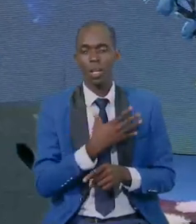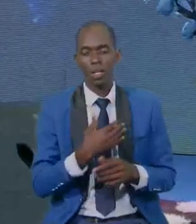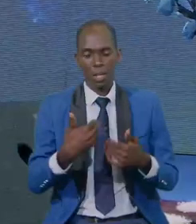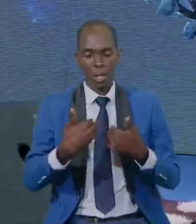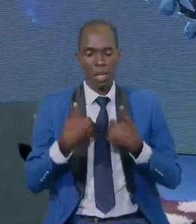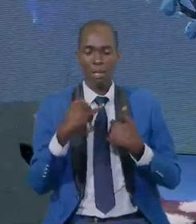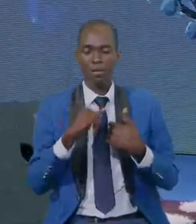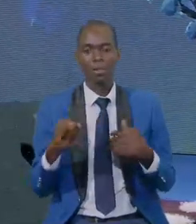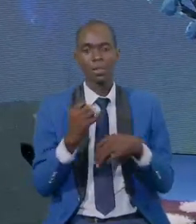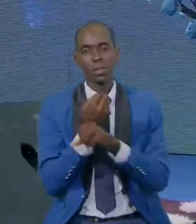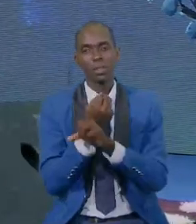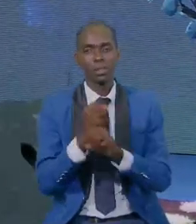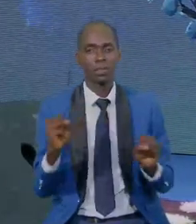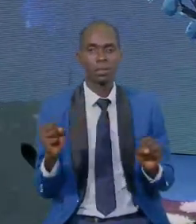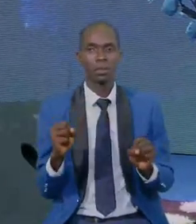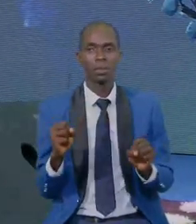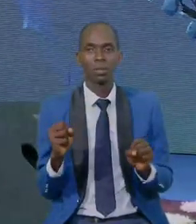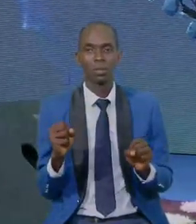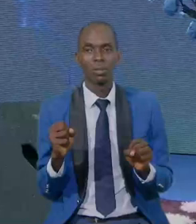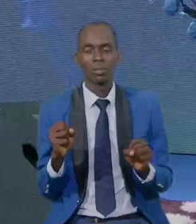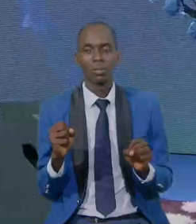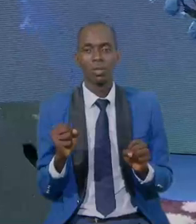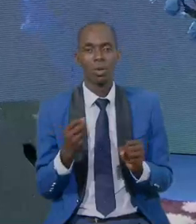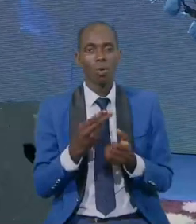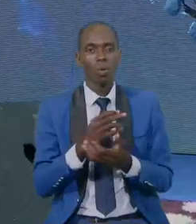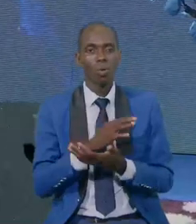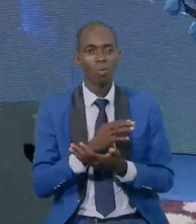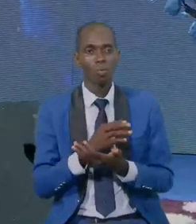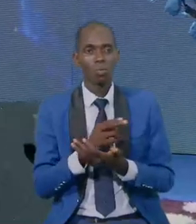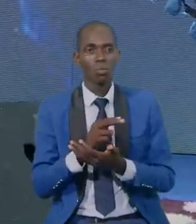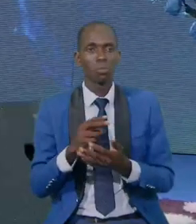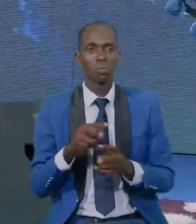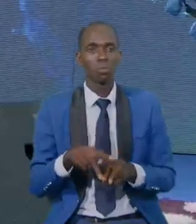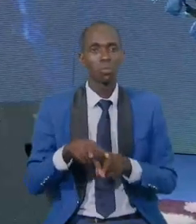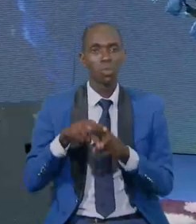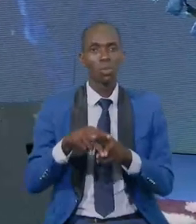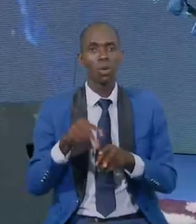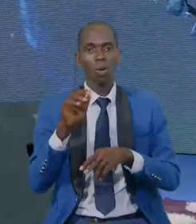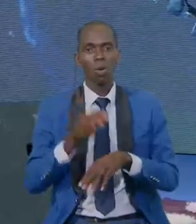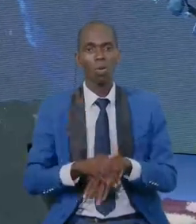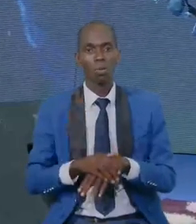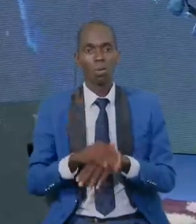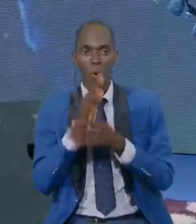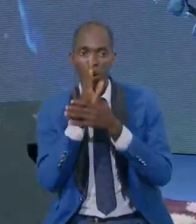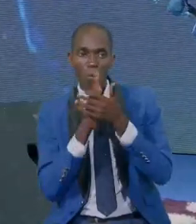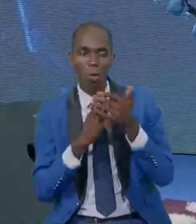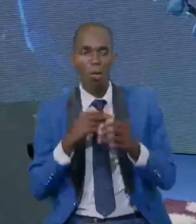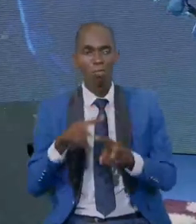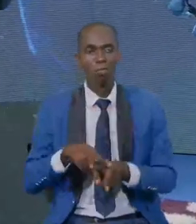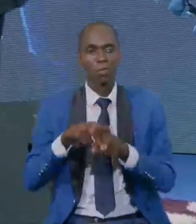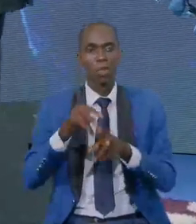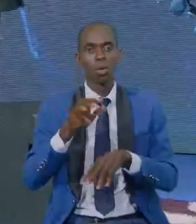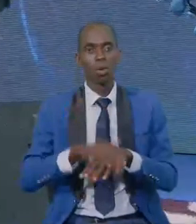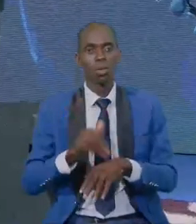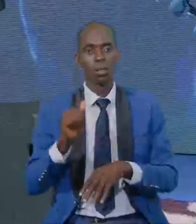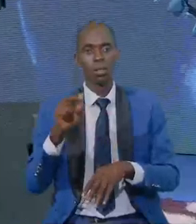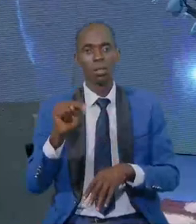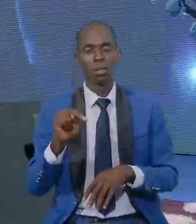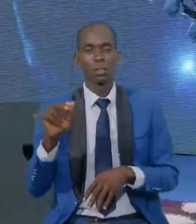est juste et victorieux. And riding upon an ass. Il est humble et monté sur un âne. Upon